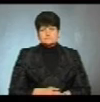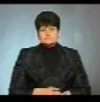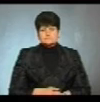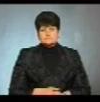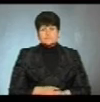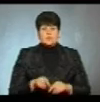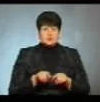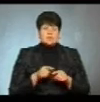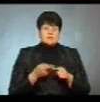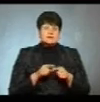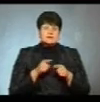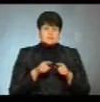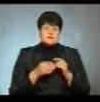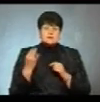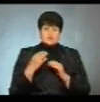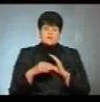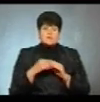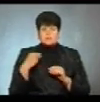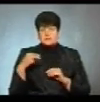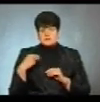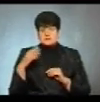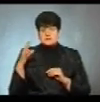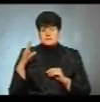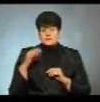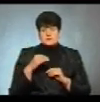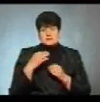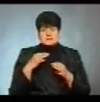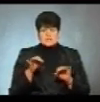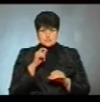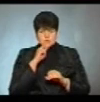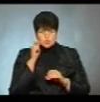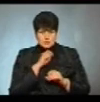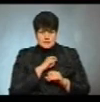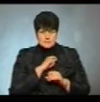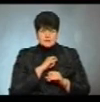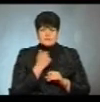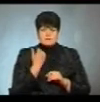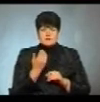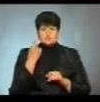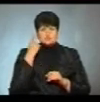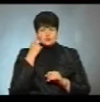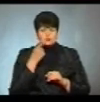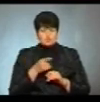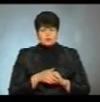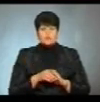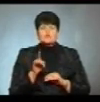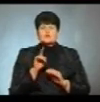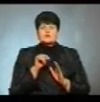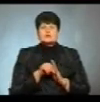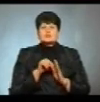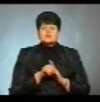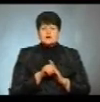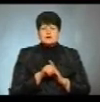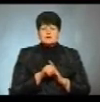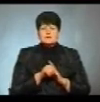Отже, така історія виборів президента за часів незалежної України. На вашу думку, що означає